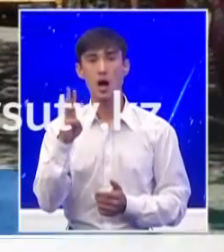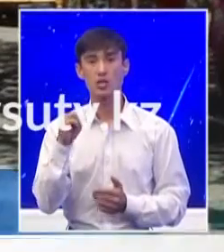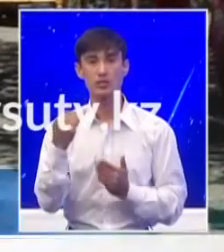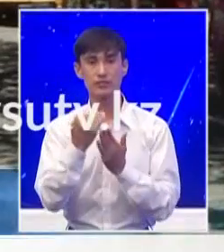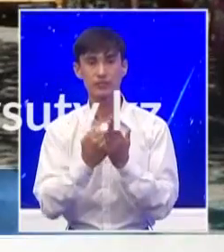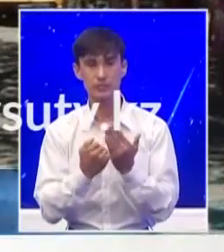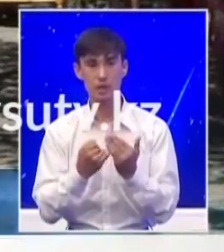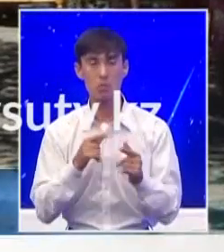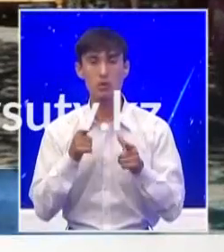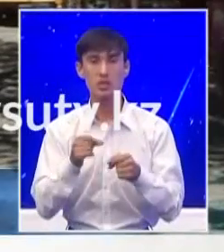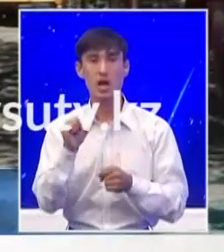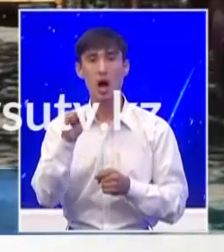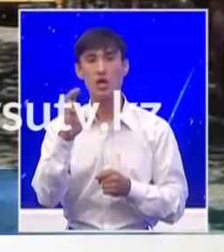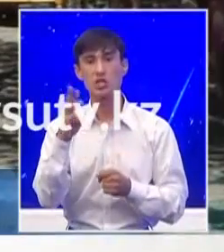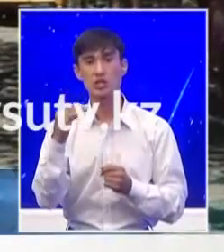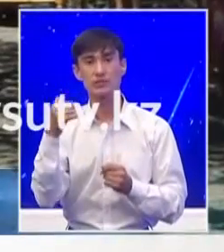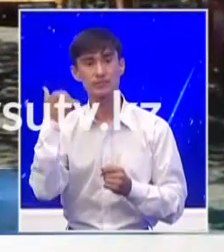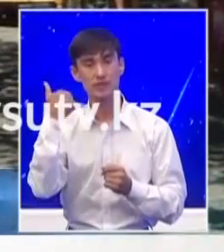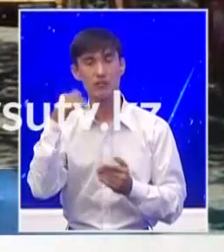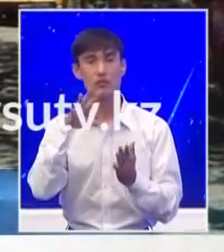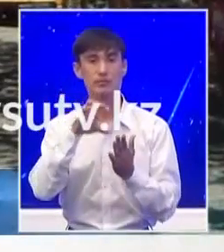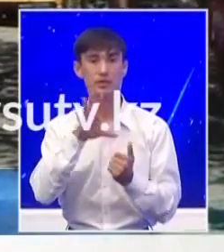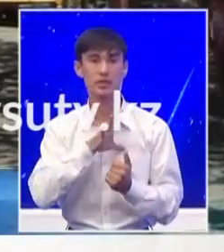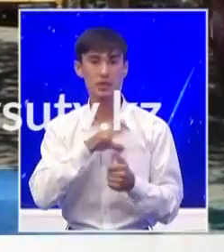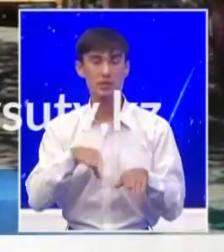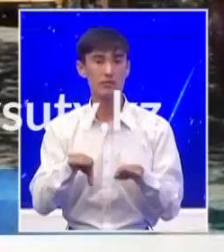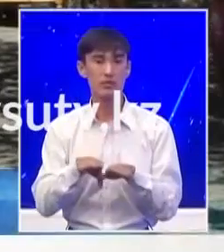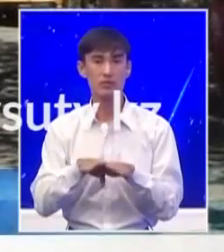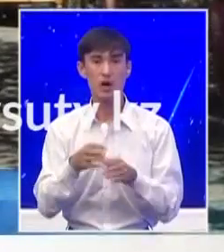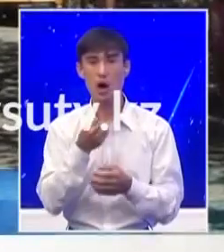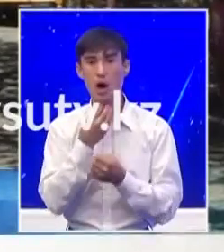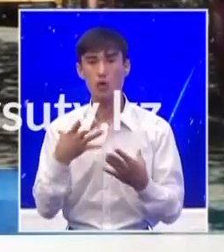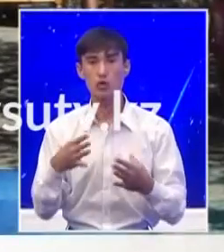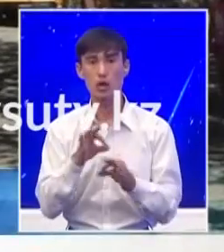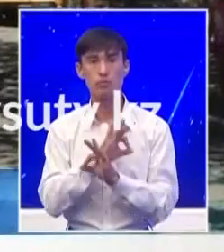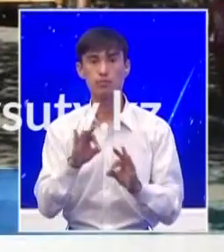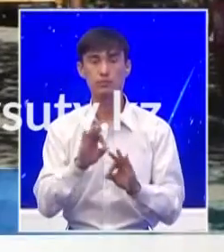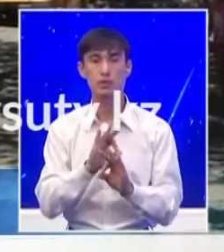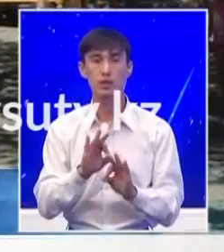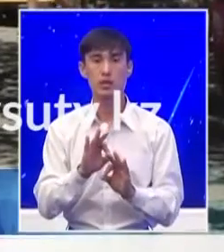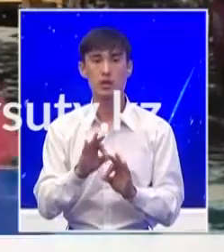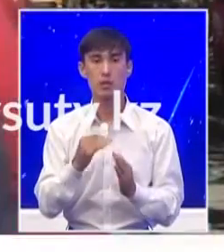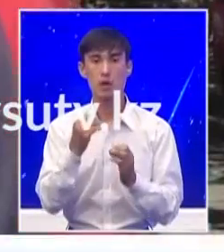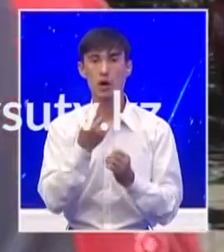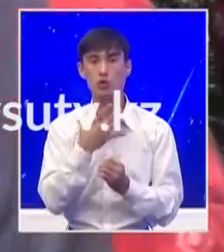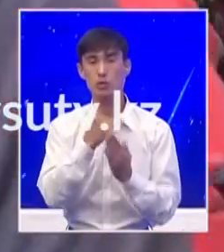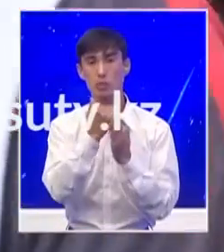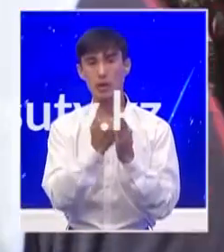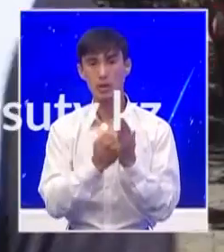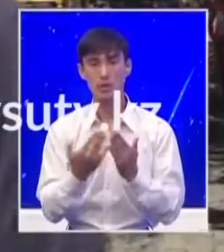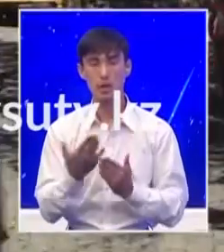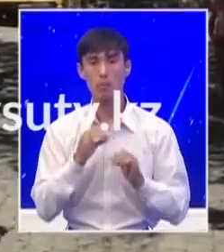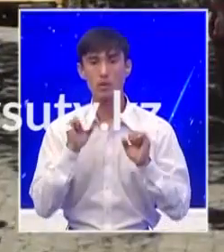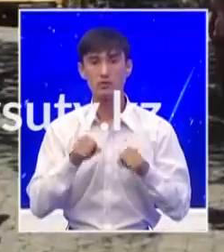комплекса прошли через АШИК. И, соответственно, здесь такая хорошая обстановка, очень хорошая программа. Нам